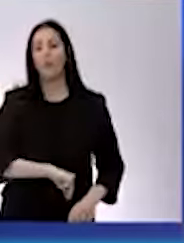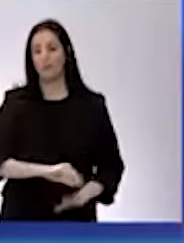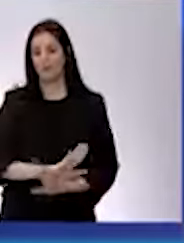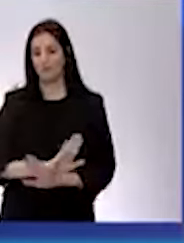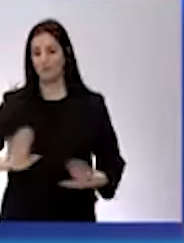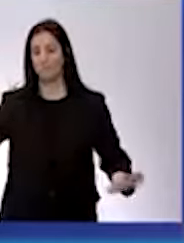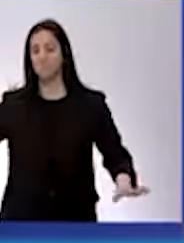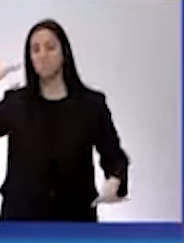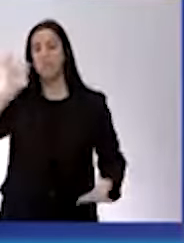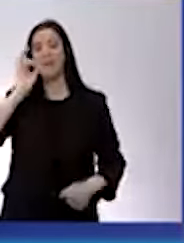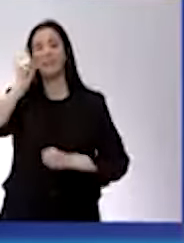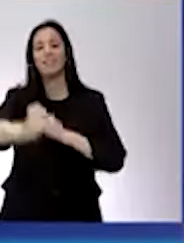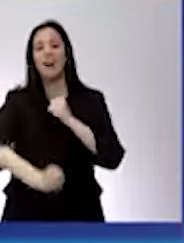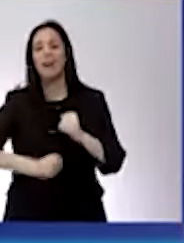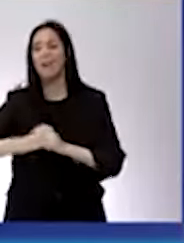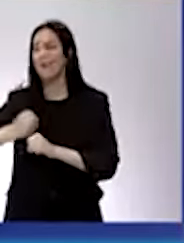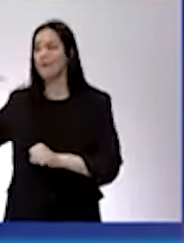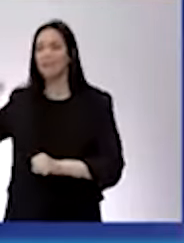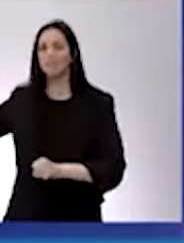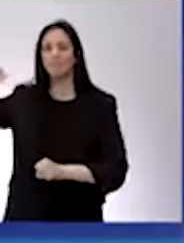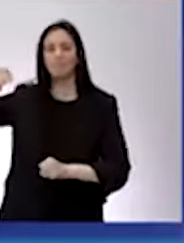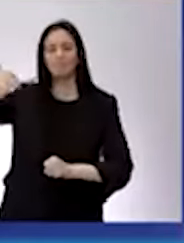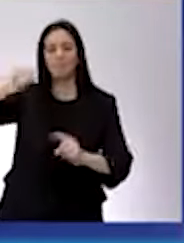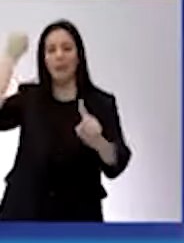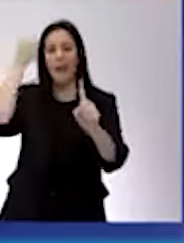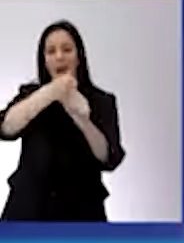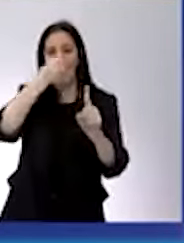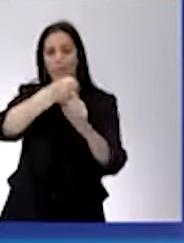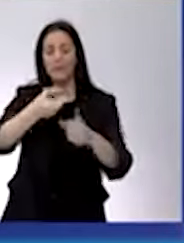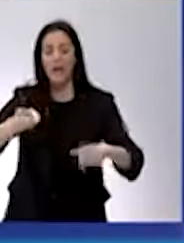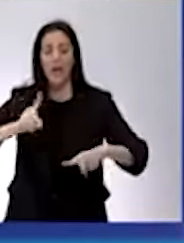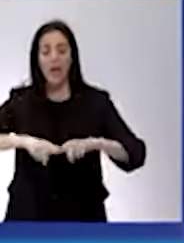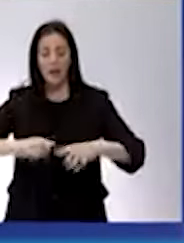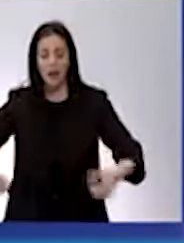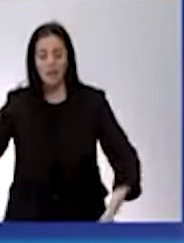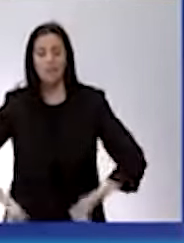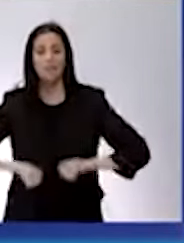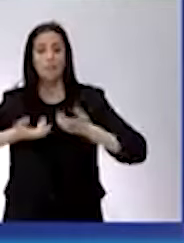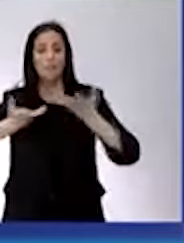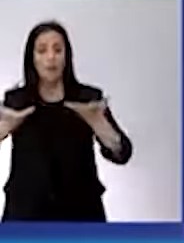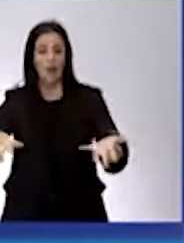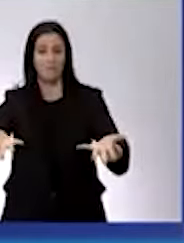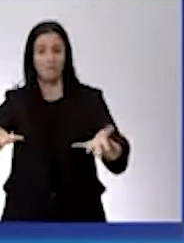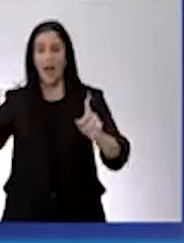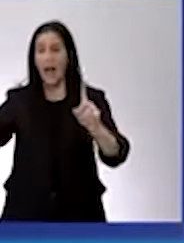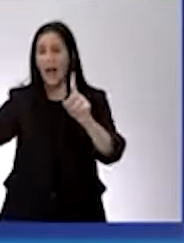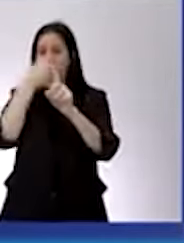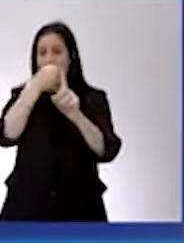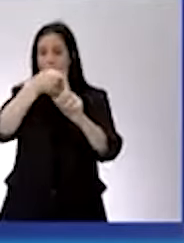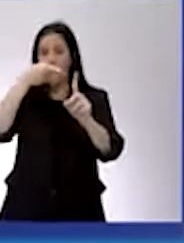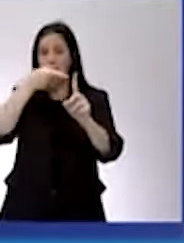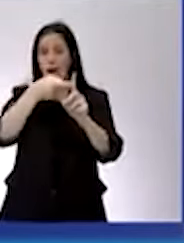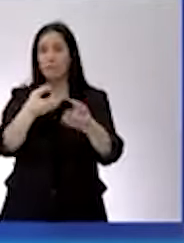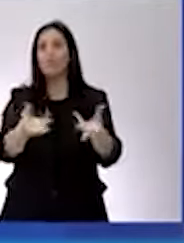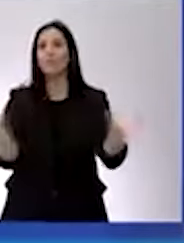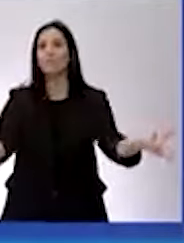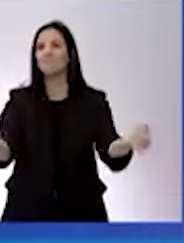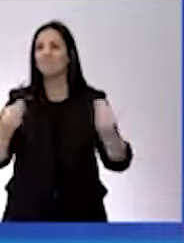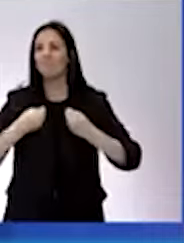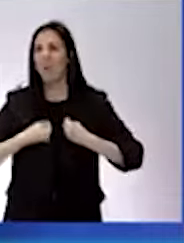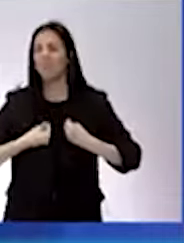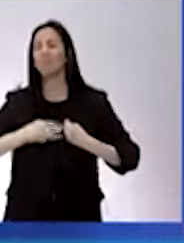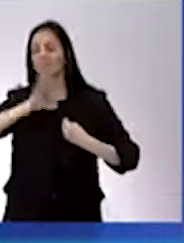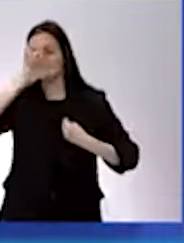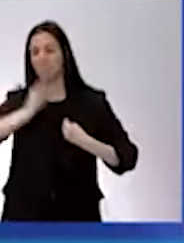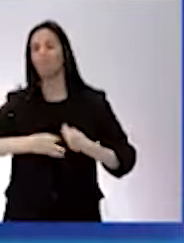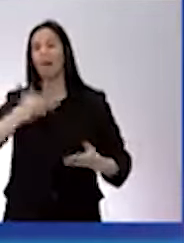χρόνια αγώνων και προσφοράς στην πατρίδα. Αγώνων που έχουν δικαιωθεί, και αυτό δεν το λέμε εμείς, το λέει η ιστορία, το λένε